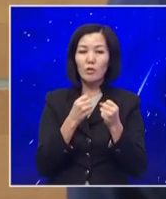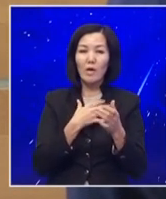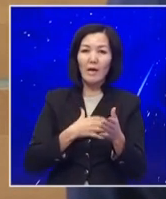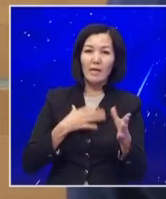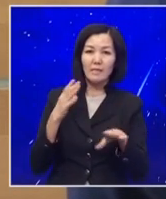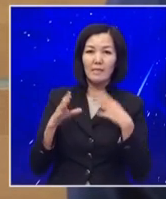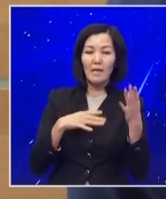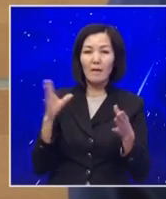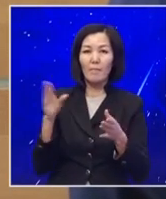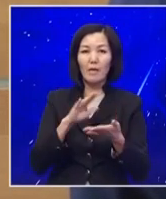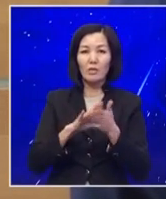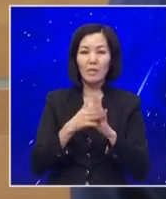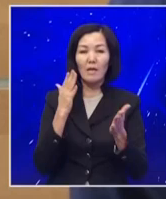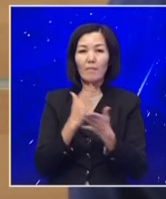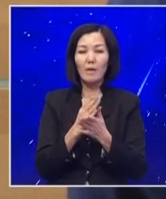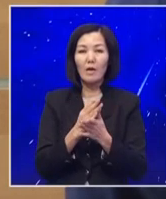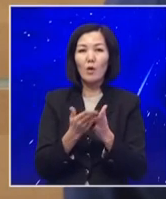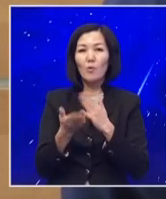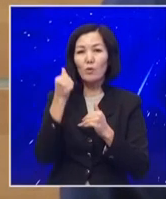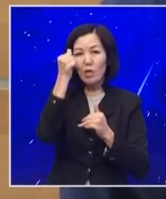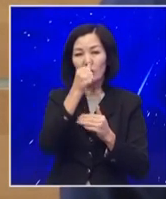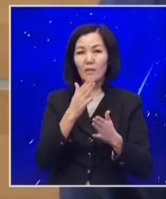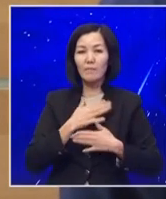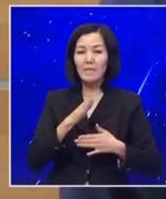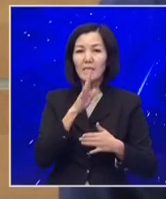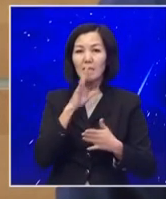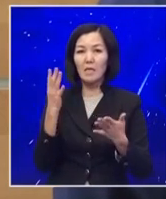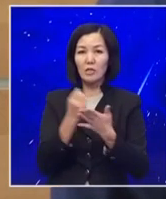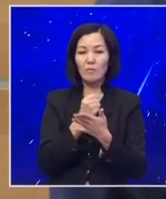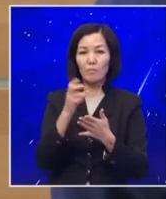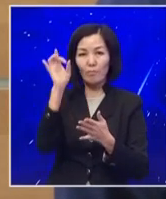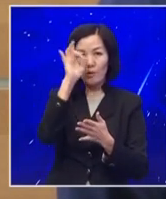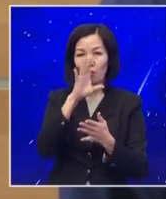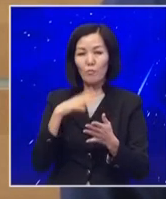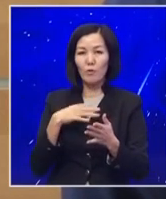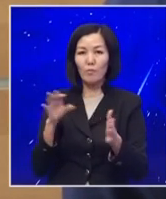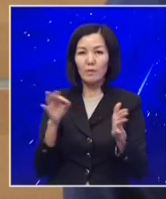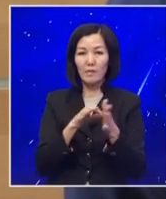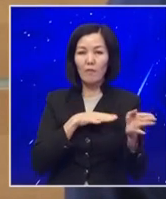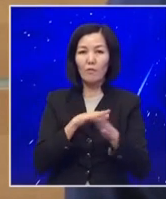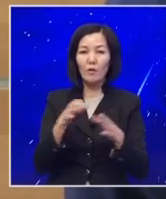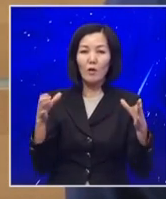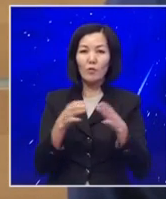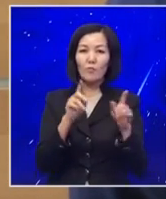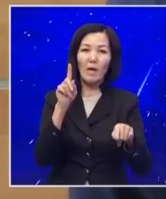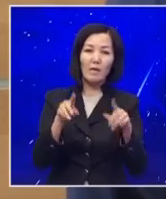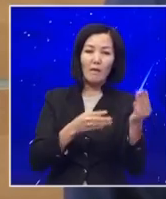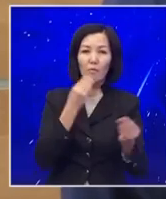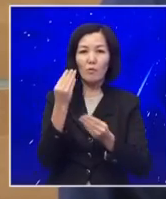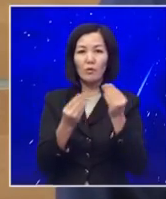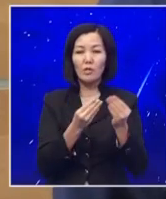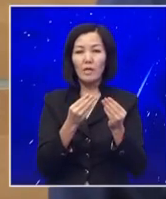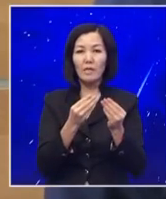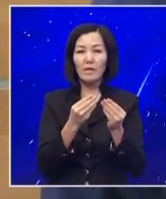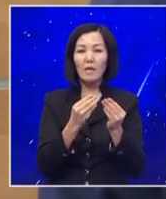дайындығына барлық жағдай қарастырылған. Өткен жылы біздің қыздар чемпион болды. Биылда сол мақсатқа жетсек, клубтағы кейбір ойыншылардың